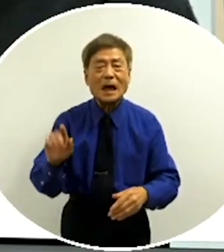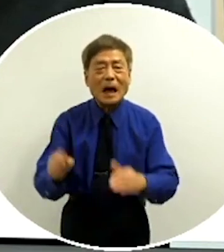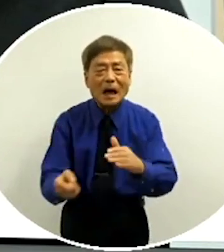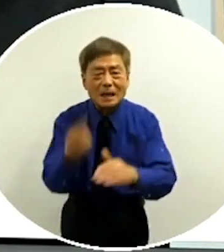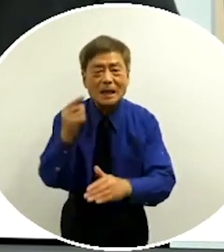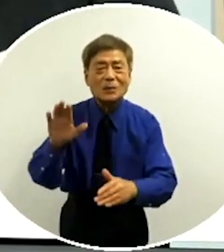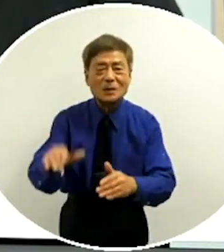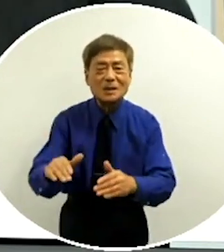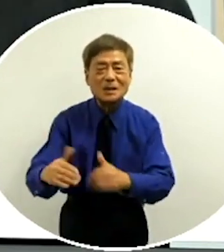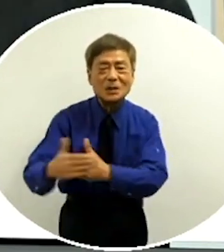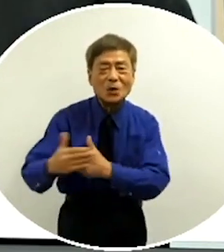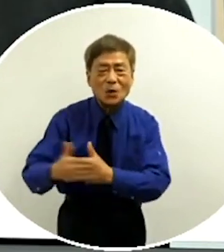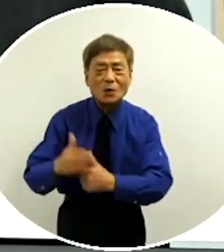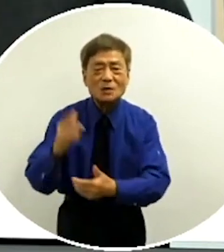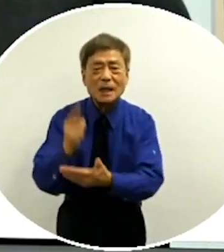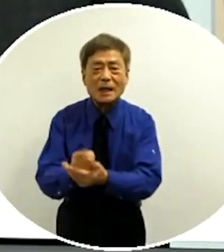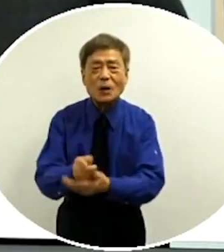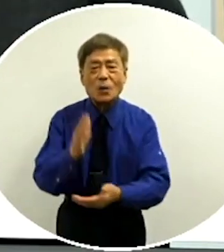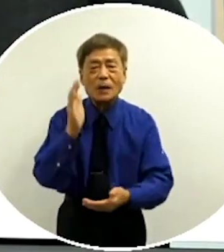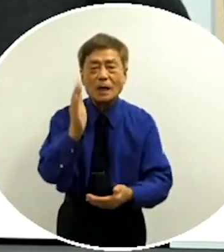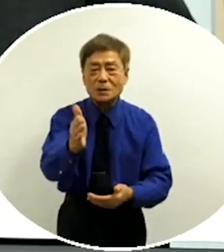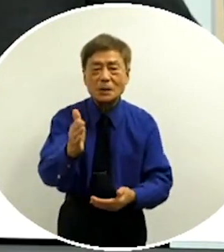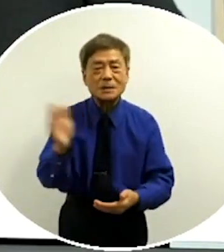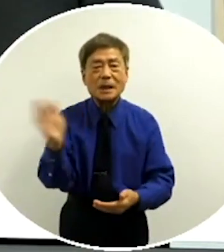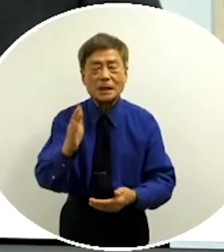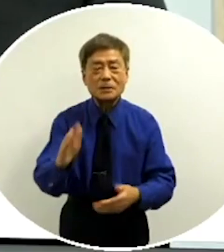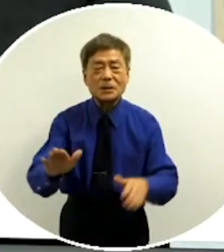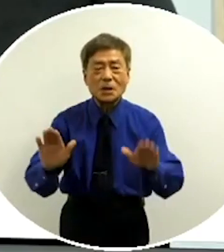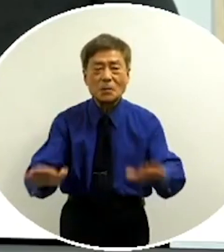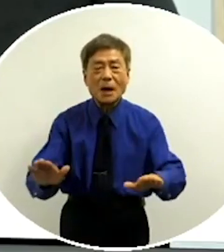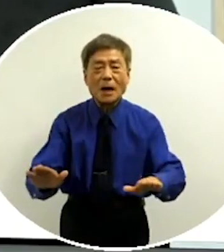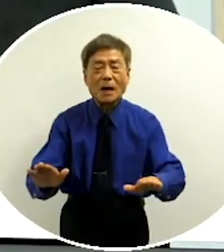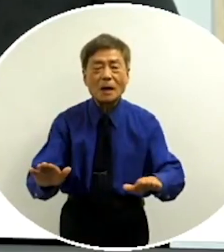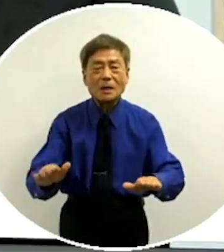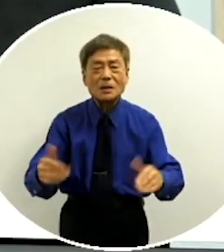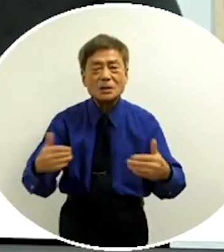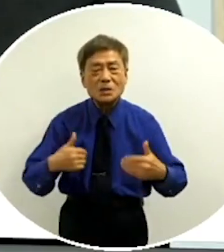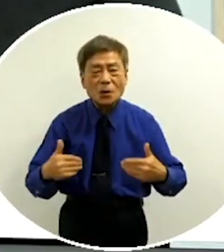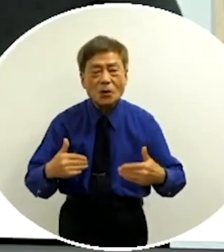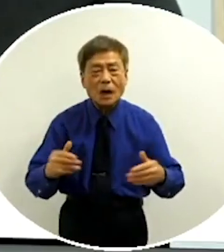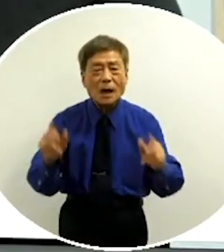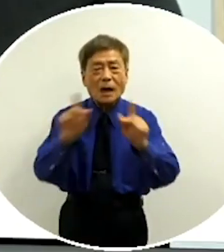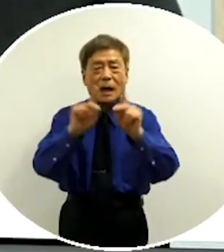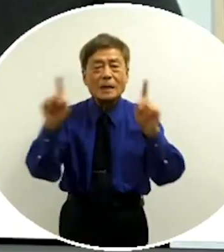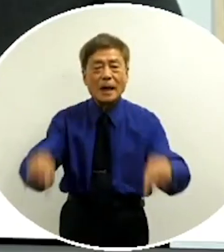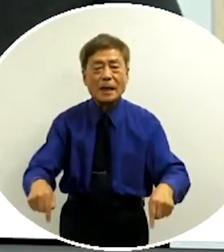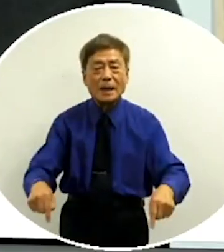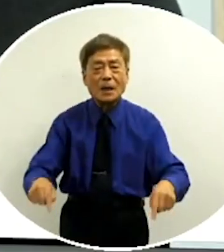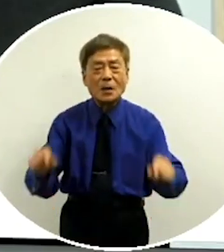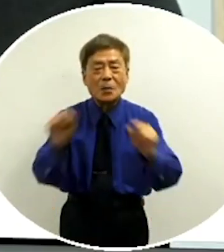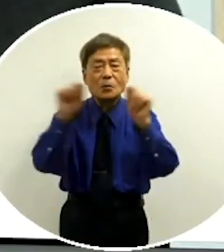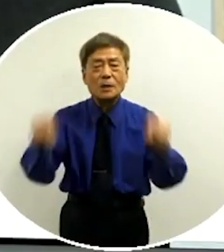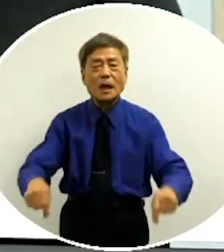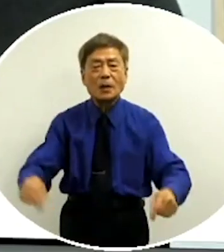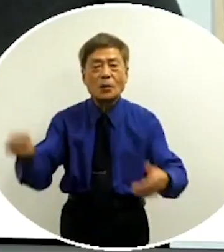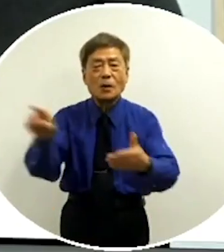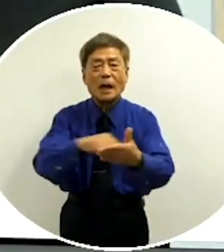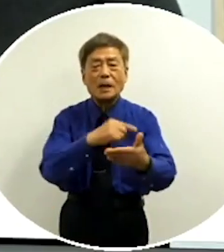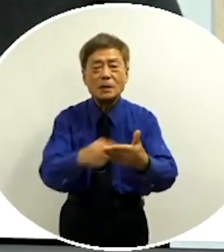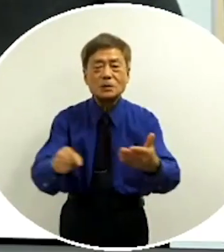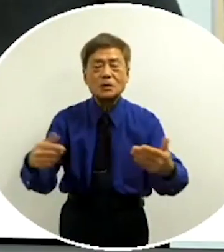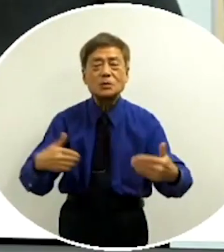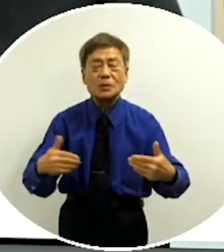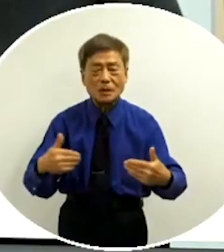積極的な今こういうことについてから酔う死んだけどっていうようなやっぱりコミュニケーションを積極的に